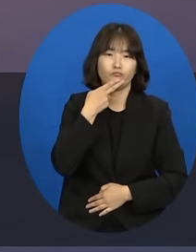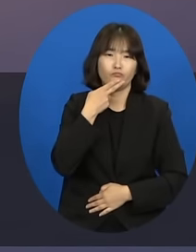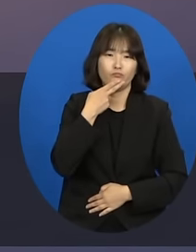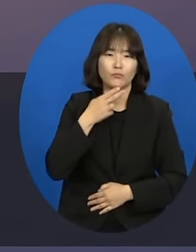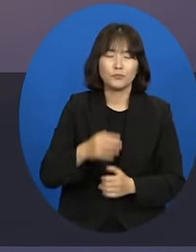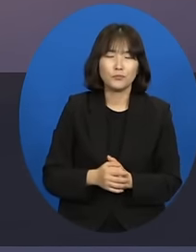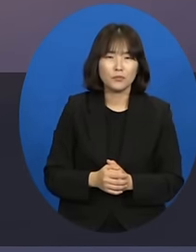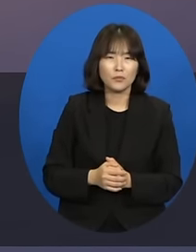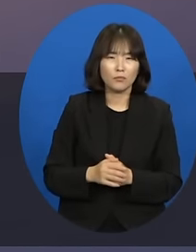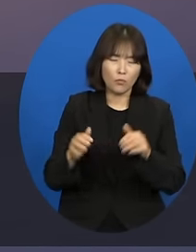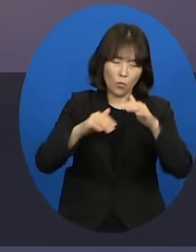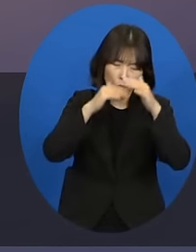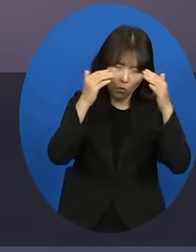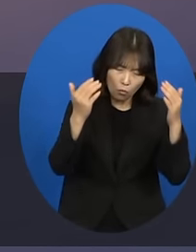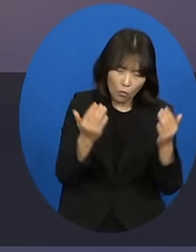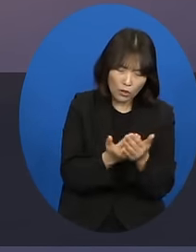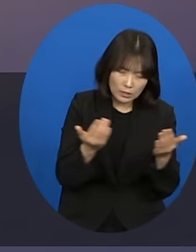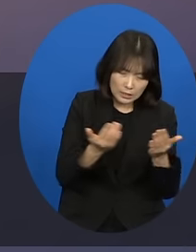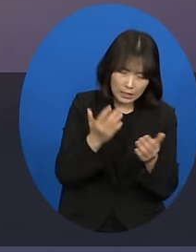모든 일을 하나님께 아뢰라.